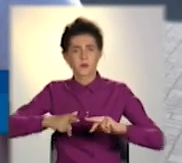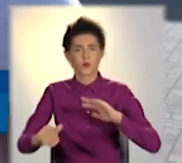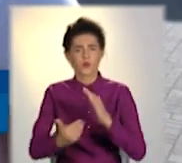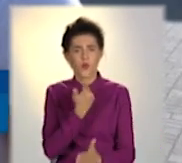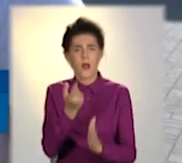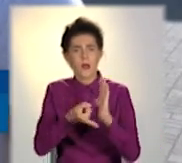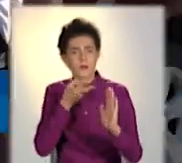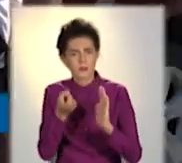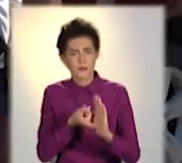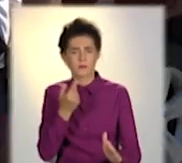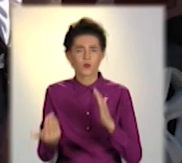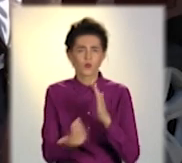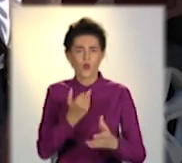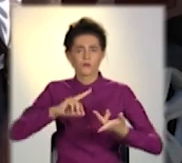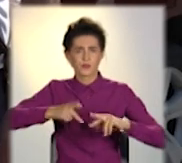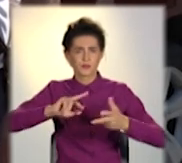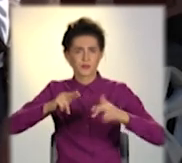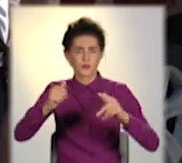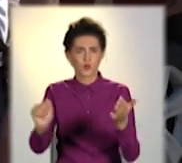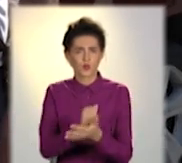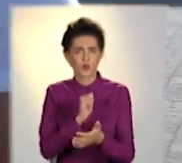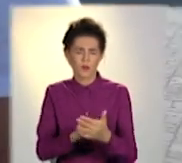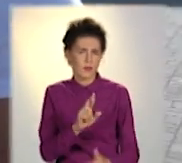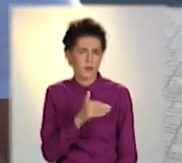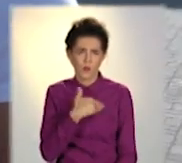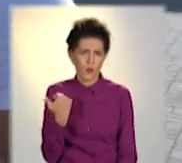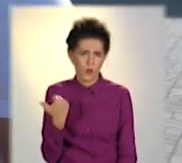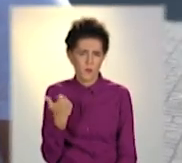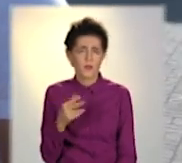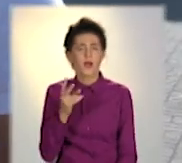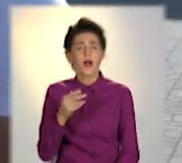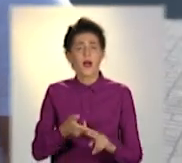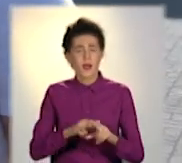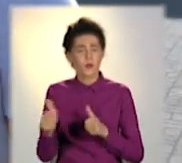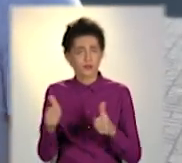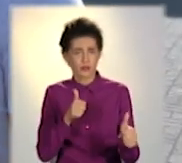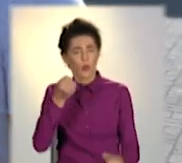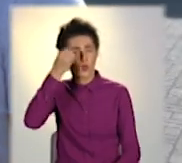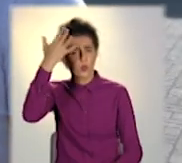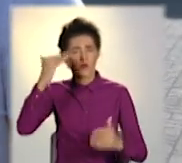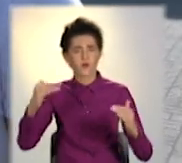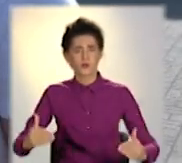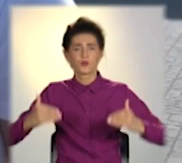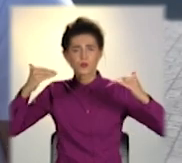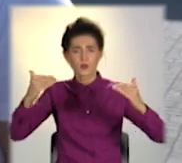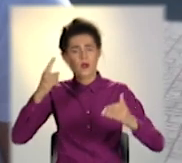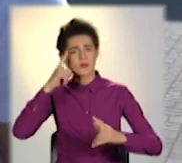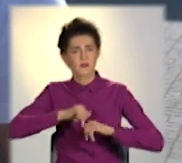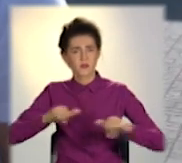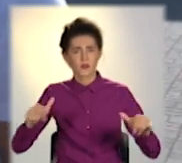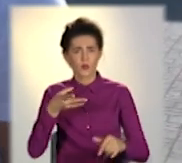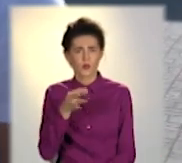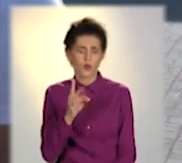екзамени, придеться проходити бюрократію. Этого очень не хочеться. Здорово, що культура може бути повиситься, але з іншої сторони, як-то не хотілося